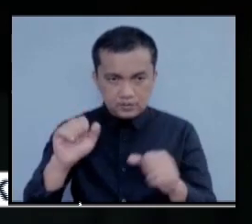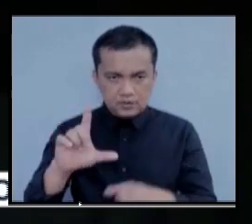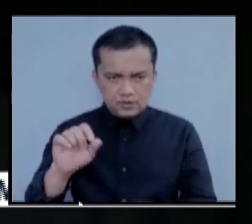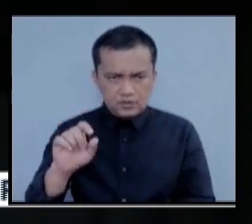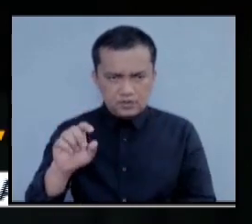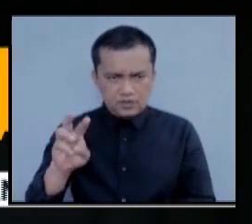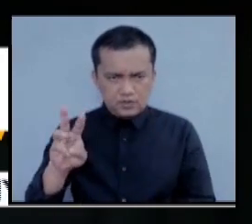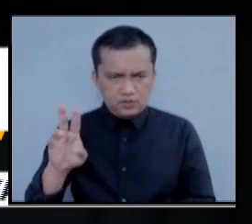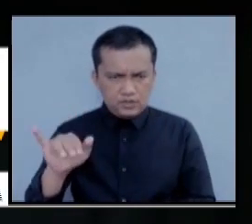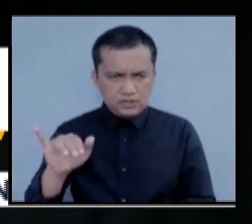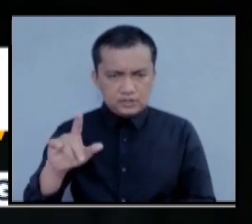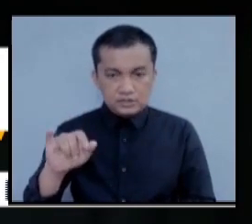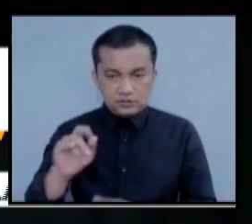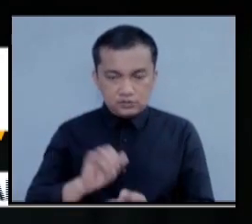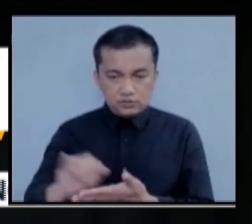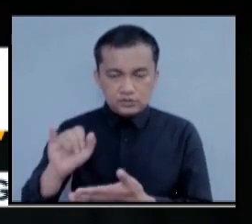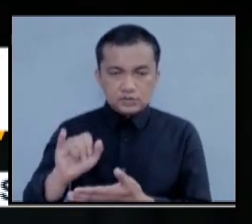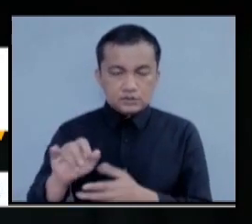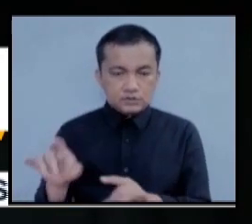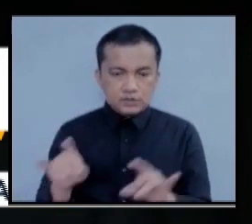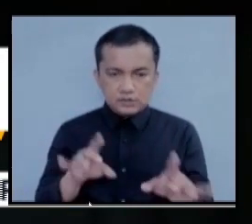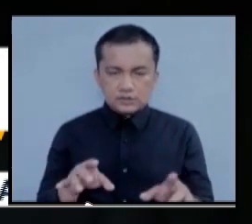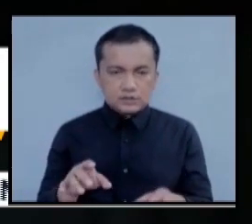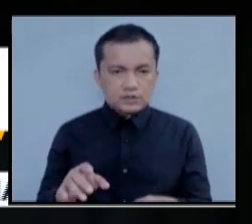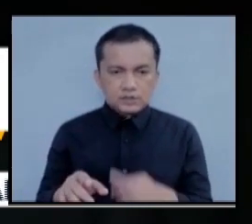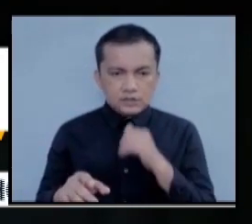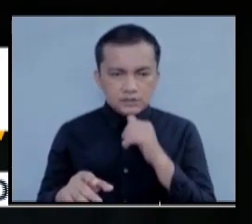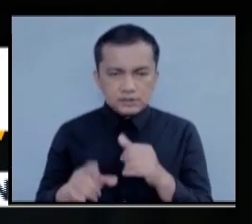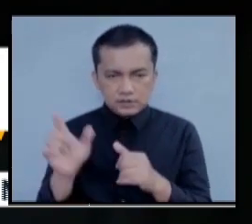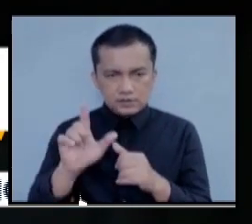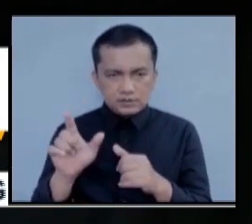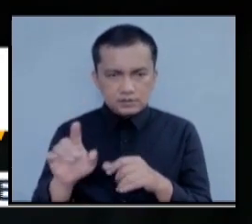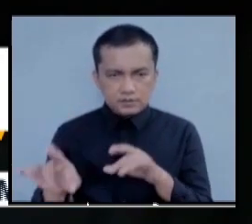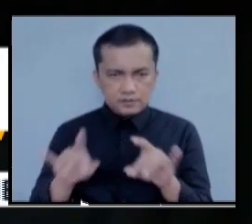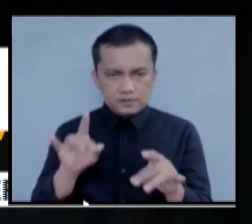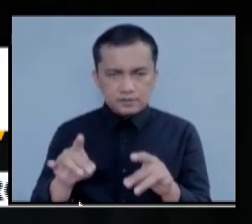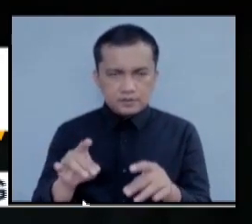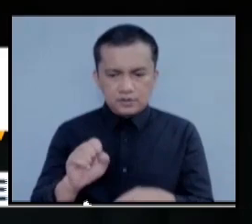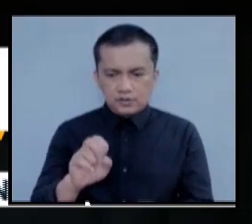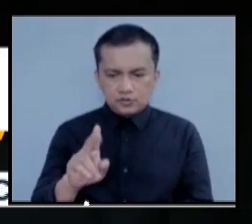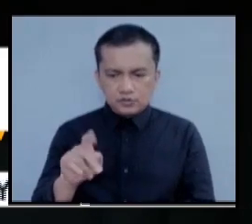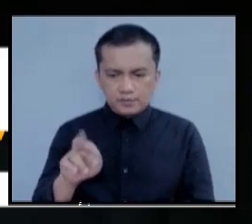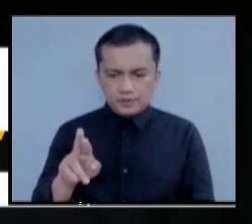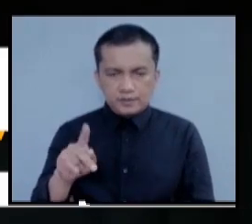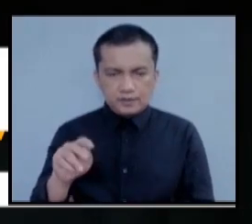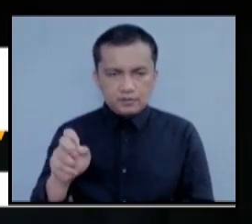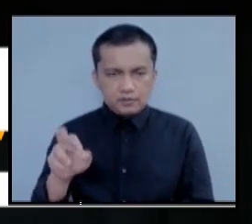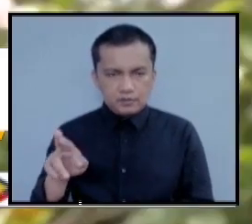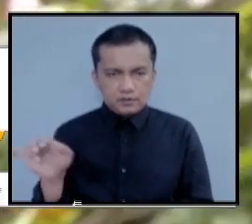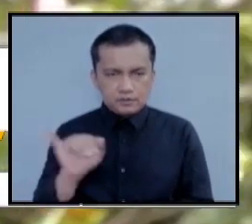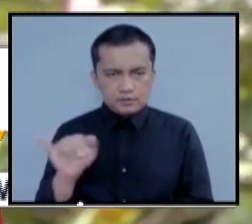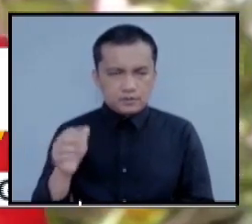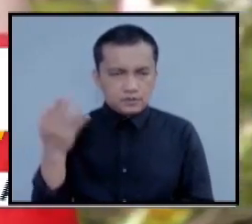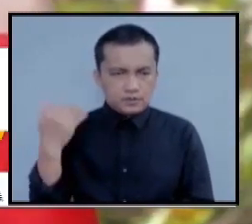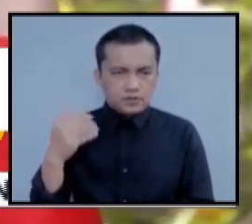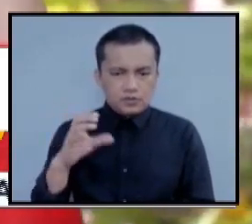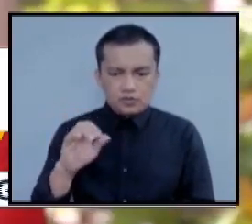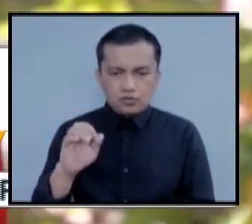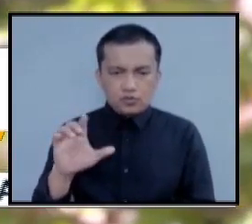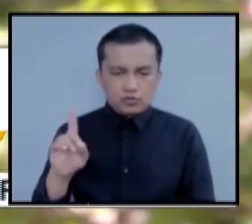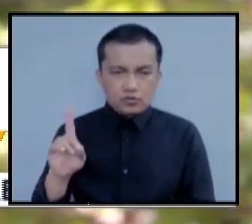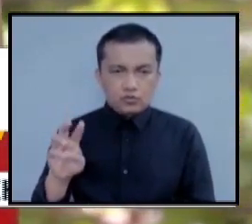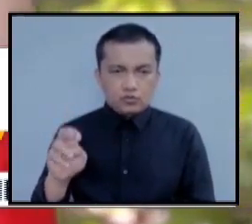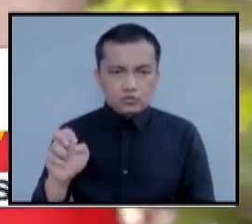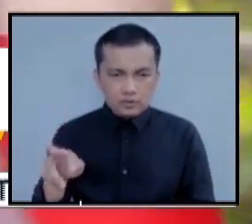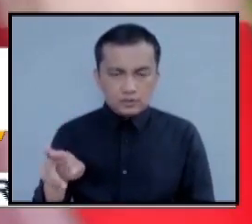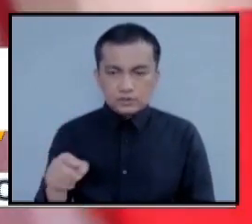Australia, hindi na napapanahon ang pagpili ng superpower na may halintulad noong panahon ng Cold War. Nilinaw nito na nananatili